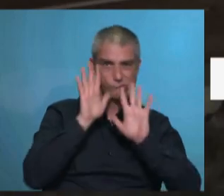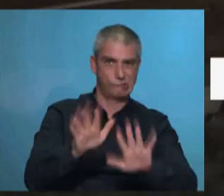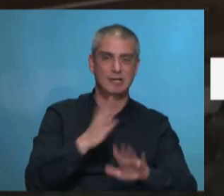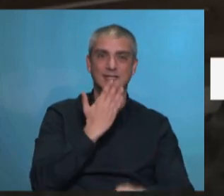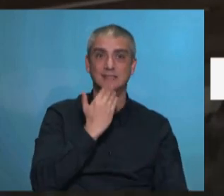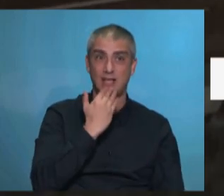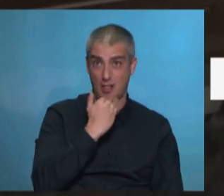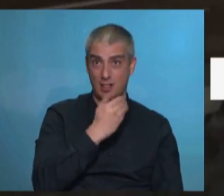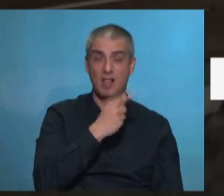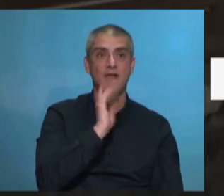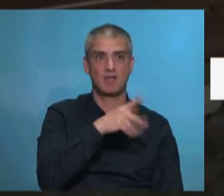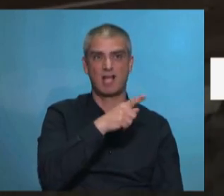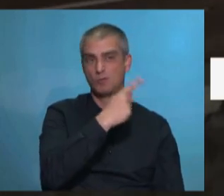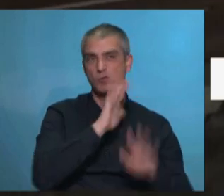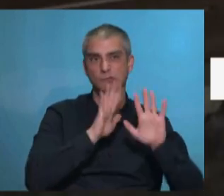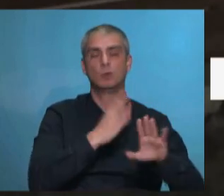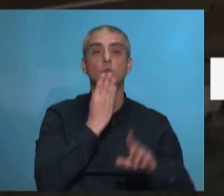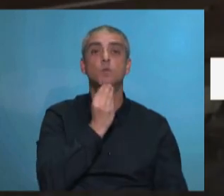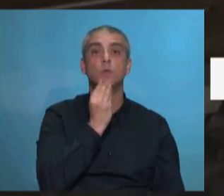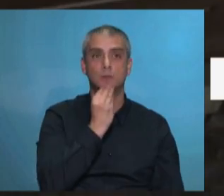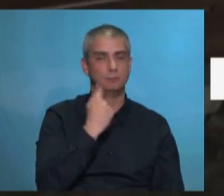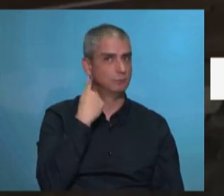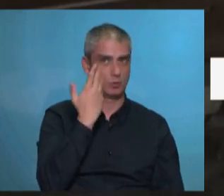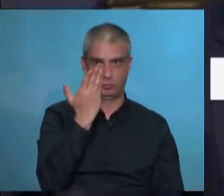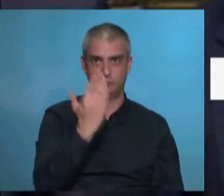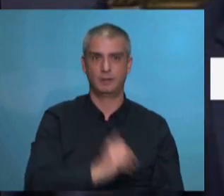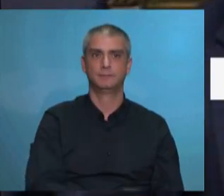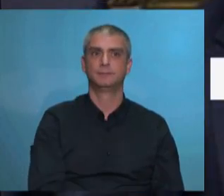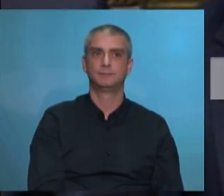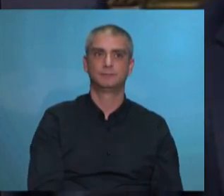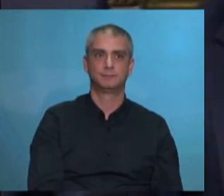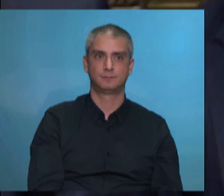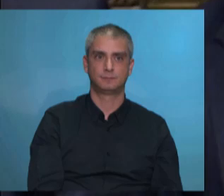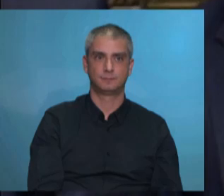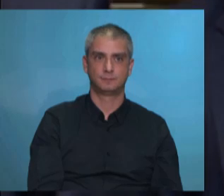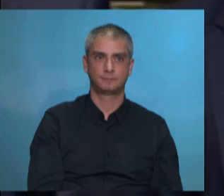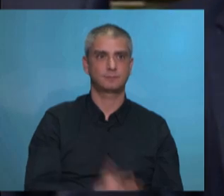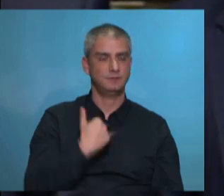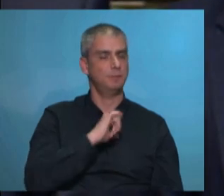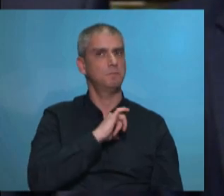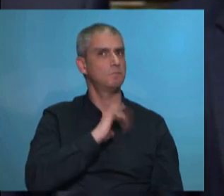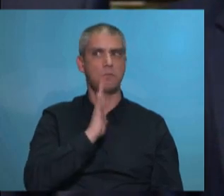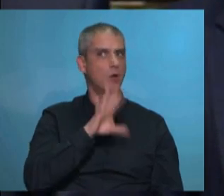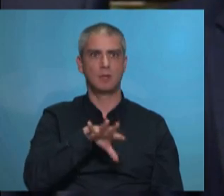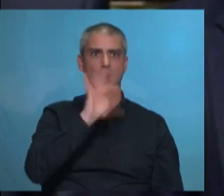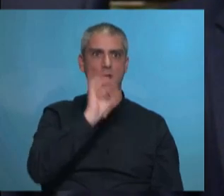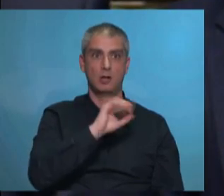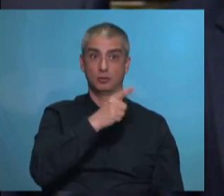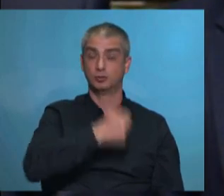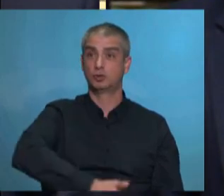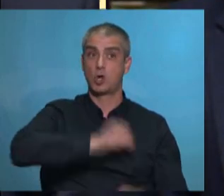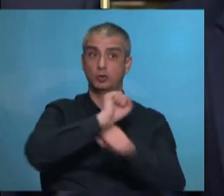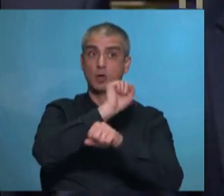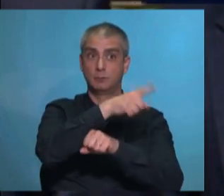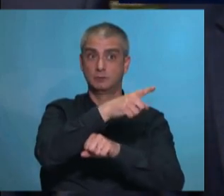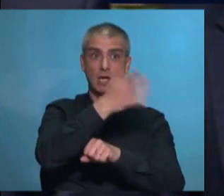שלא נאמר את העבר האנטישמי שלו. בואו נשמע. Well, it was fascinating to discover that the Right Honourable Gentleman, the